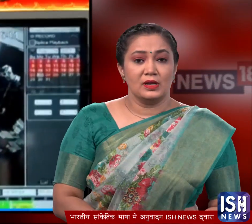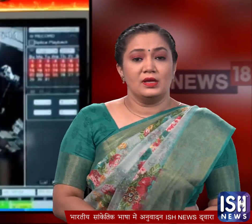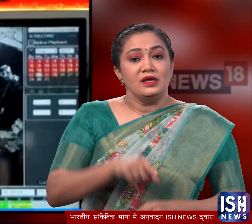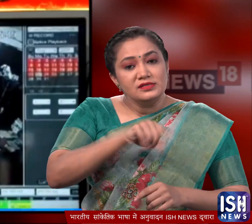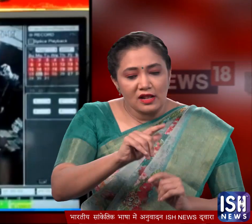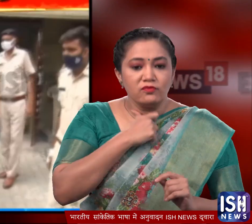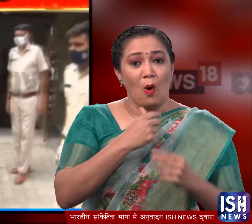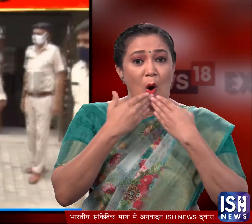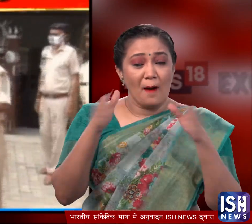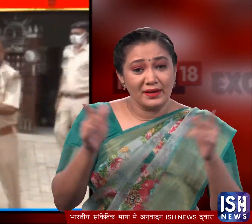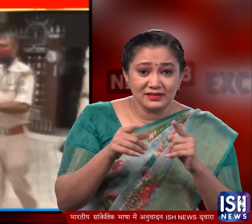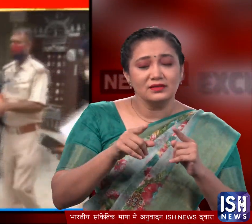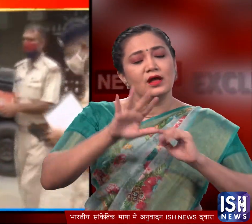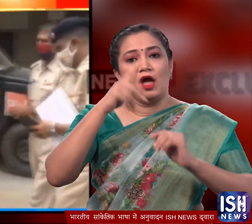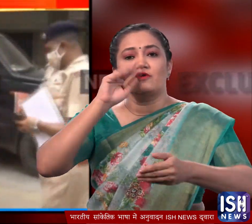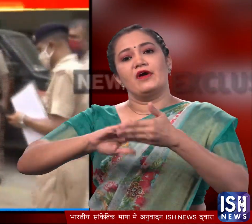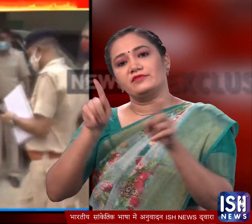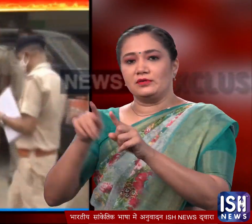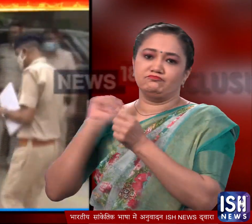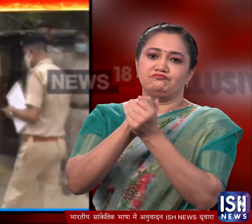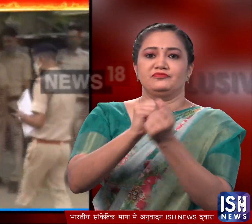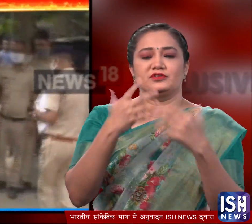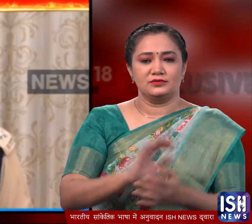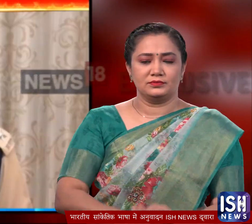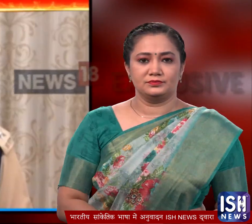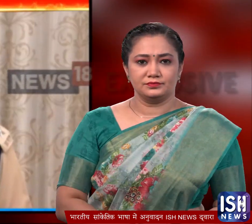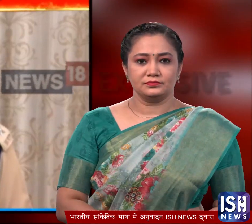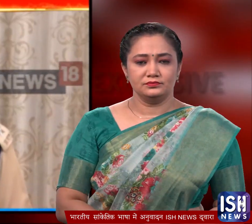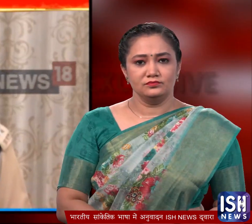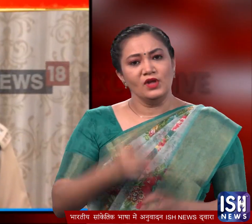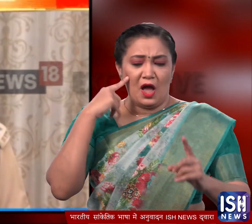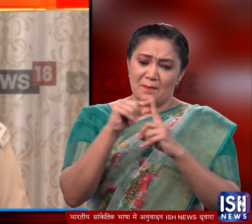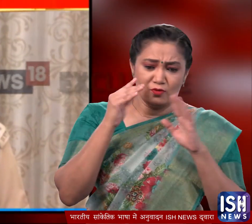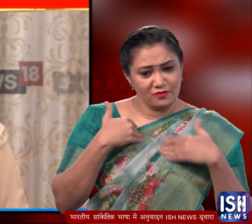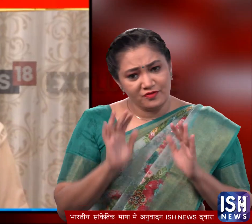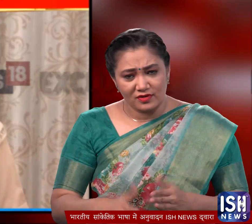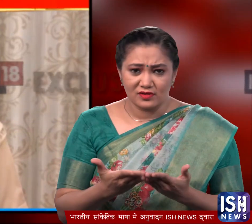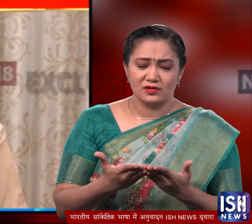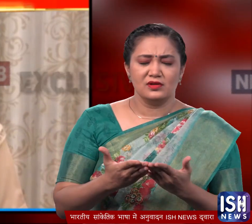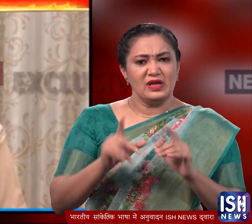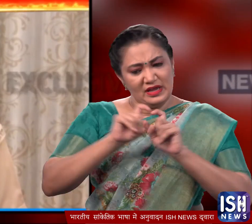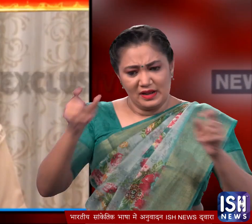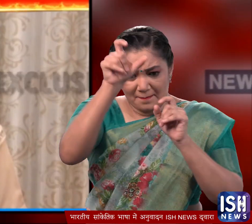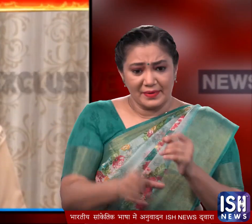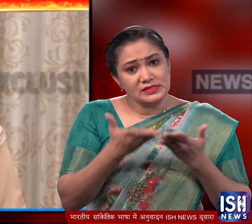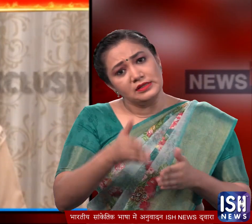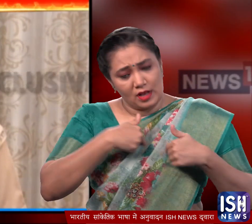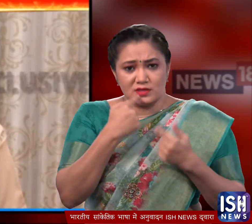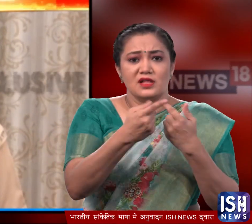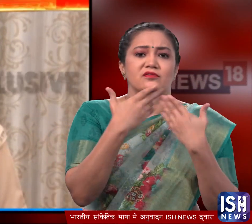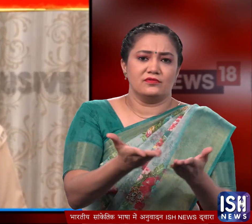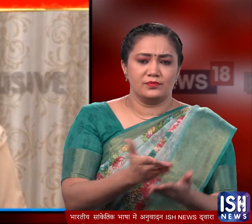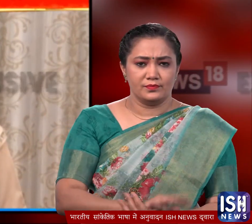है कि उसी के कबूलनामे के बाद पुलिस ने उसकी पत्नी को भी गिरफ्तार कर लिया। उसके खिलाफ सफिशिएंट एविडेंस आ गई थी। शी वाज प्रेजेंट एट द साइट ऑफ